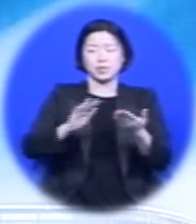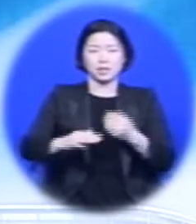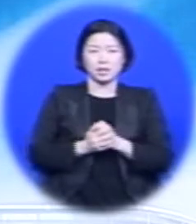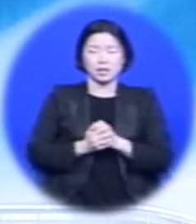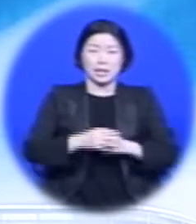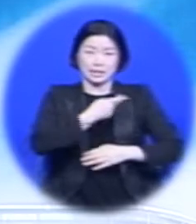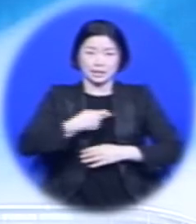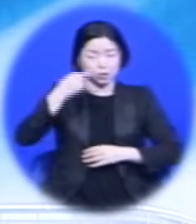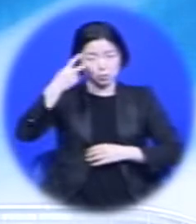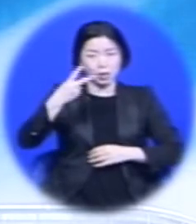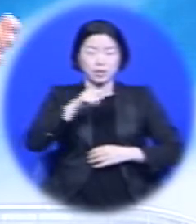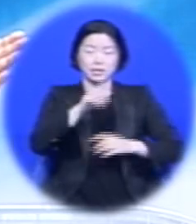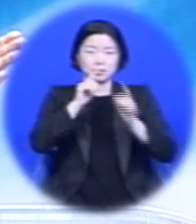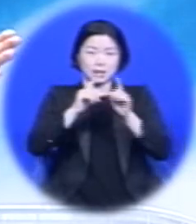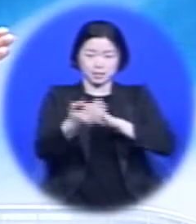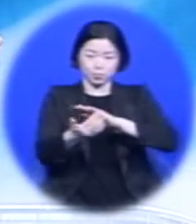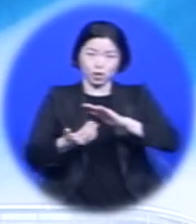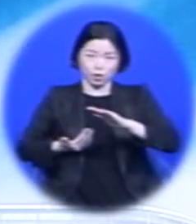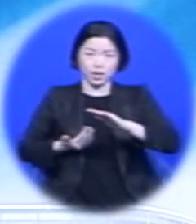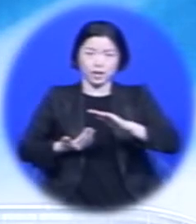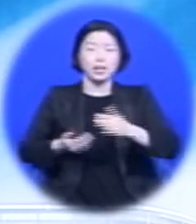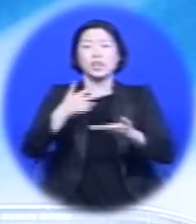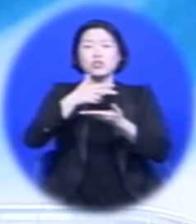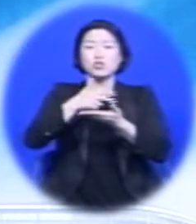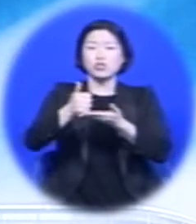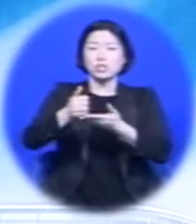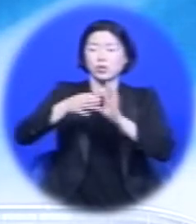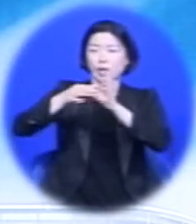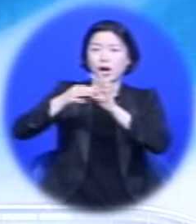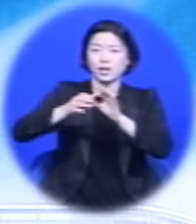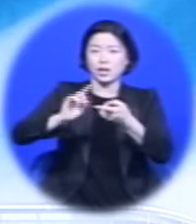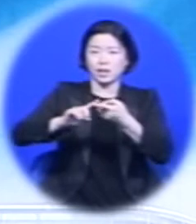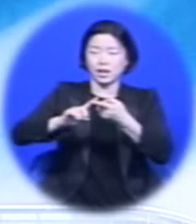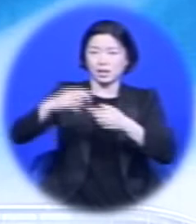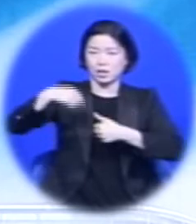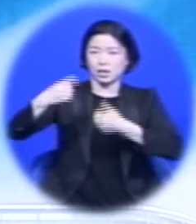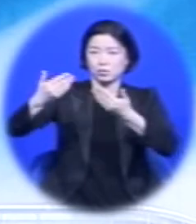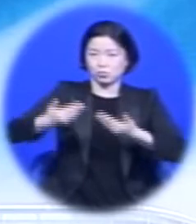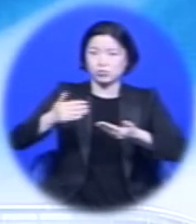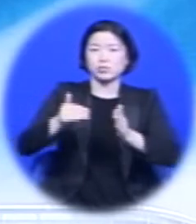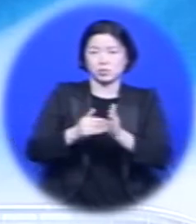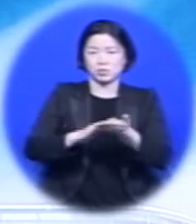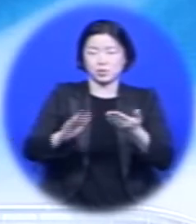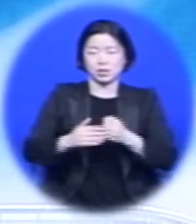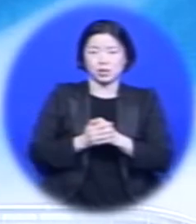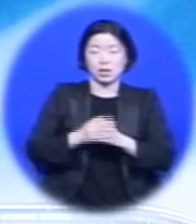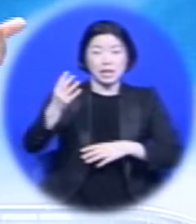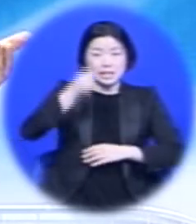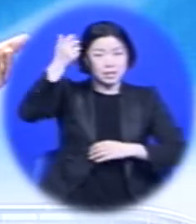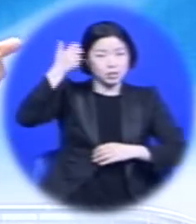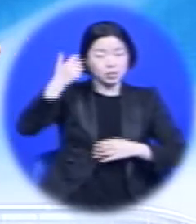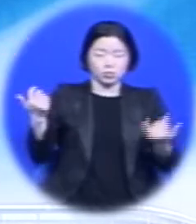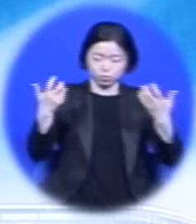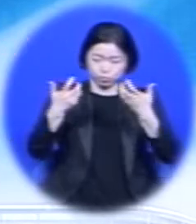사도 바울이 이 말씀을 하시기 전에 주님과의 관계에 대한 교훈을 주셨어요. 성령으로